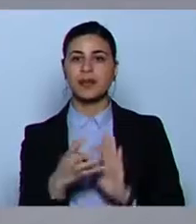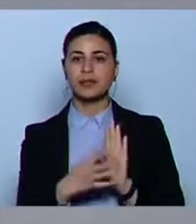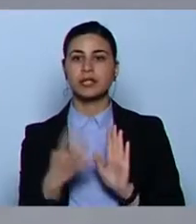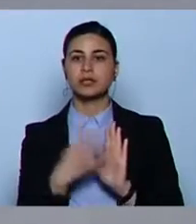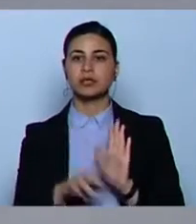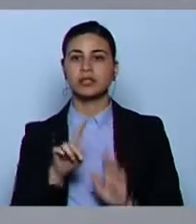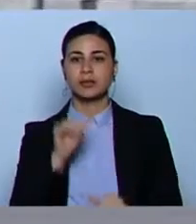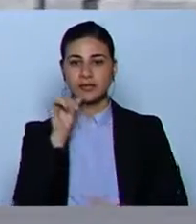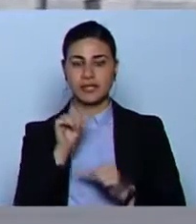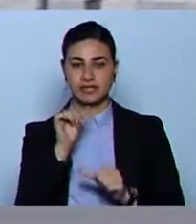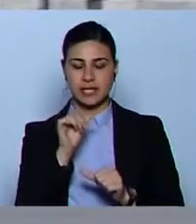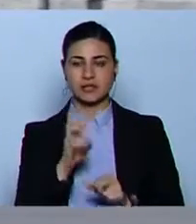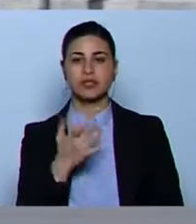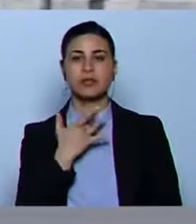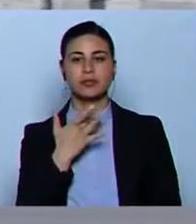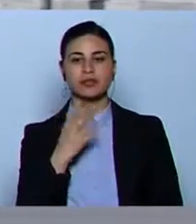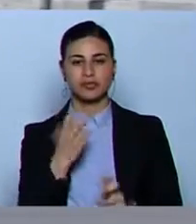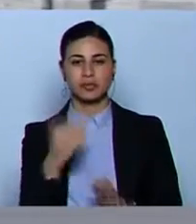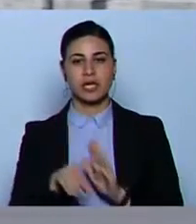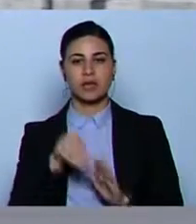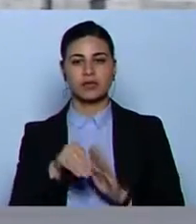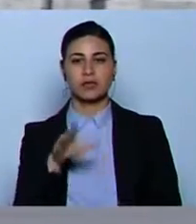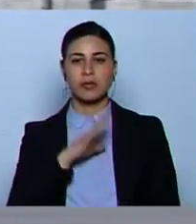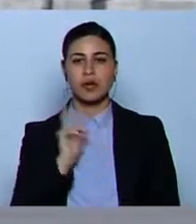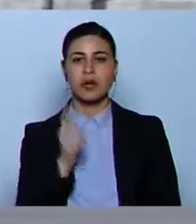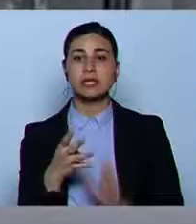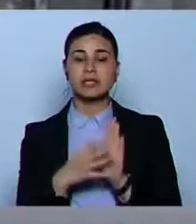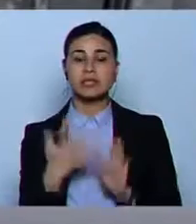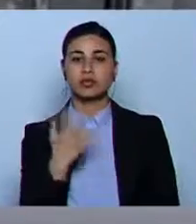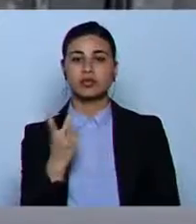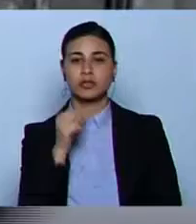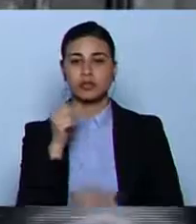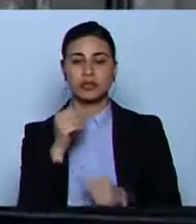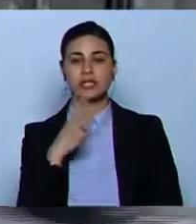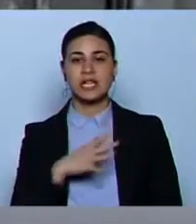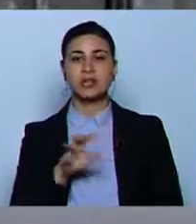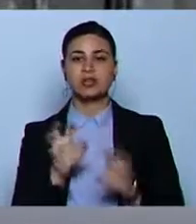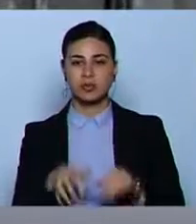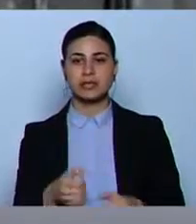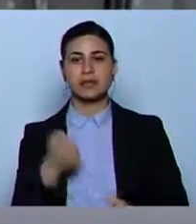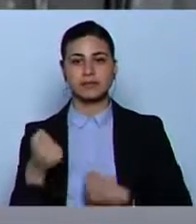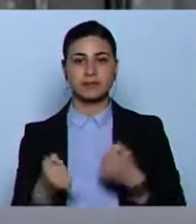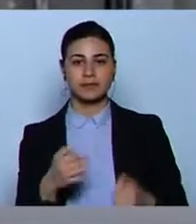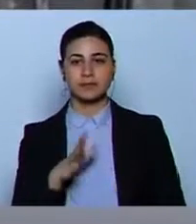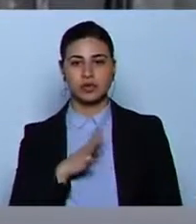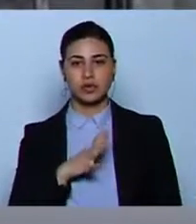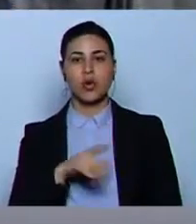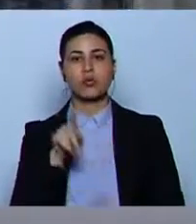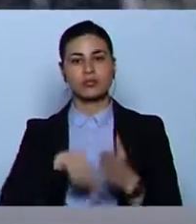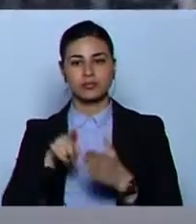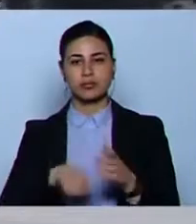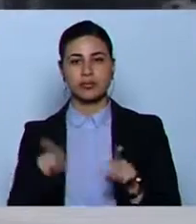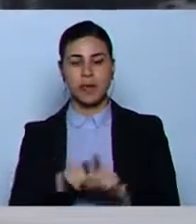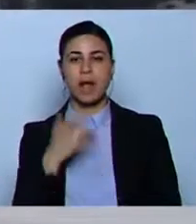1991 წელს მრავალპარტიული მუნიციპალური არჩევნები ჩატარდა. 1992 წელს საქართველოს პრეზიდენტი ნიშნავდა რეგიონებში რწმუნებულებსა და